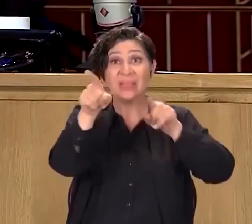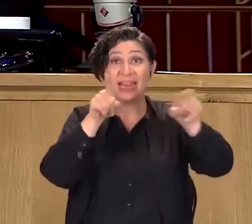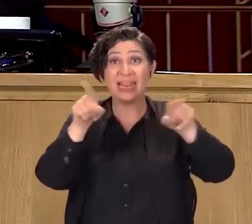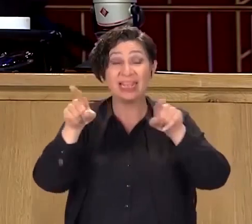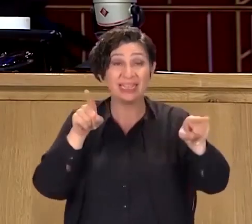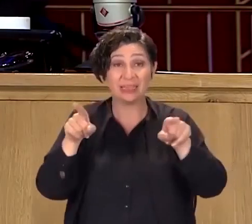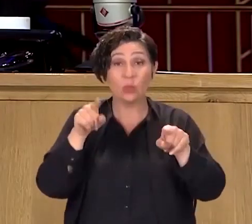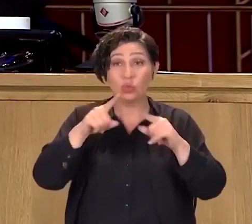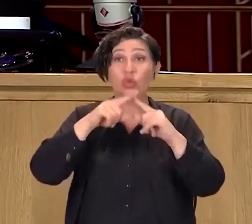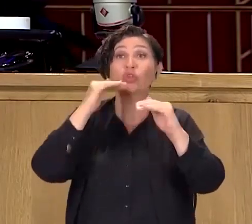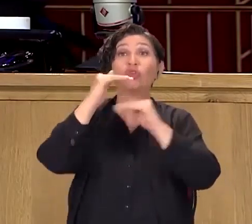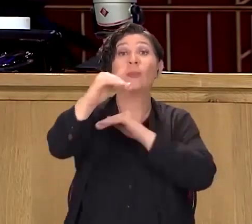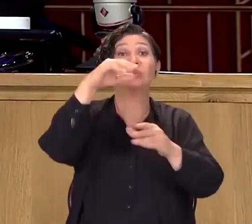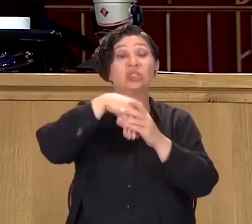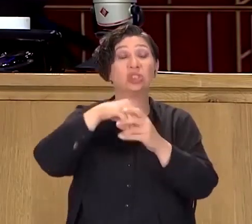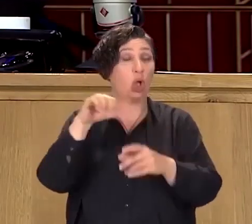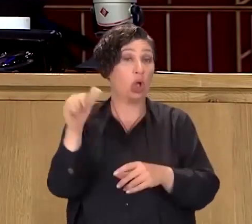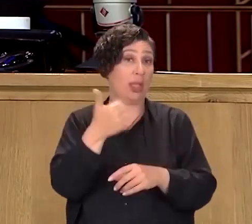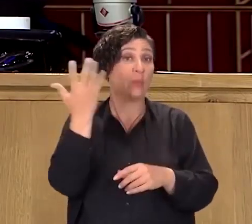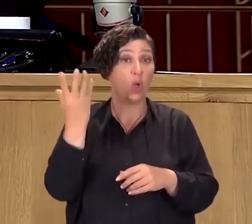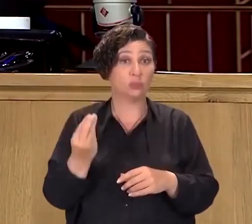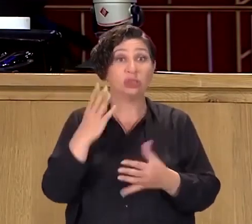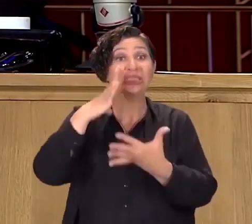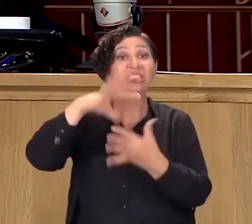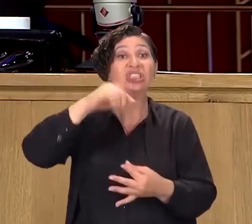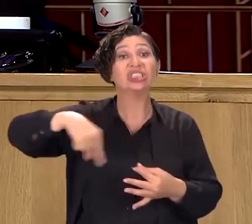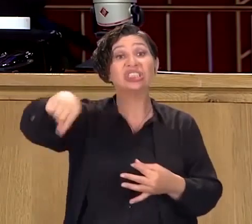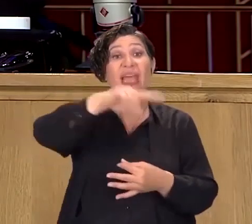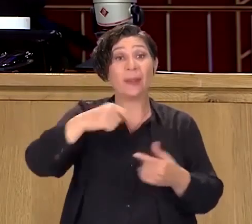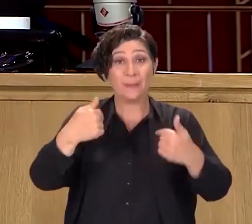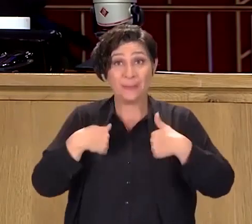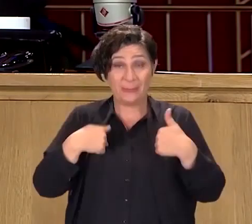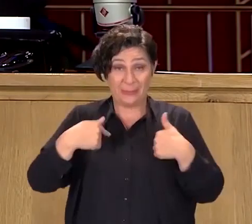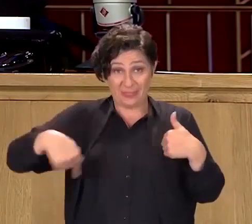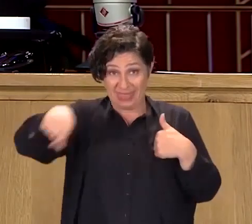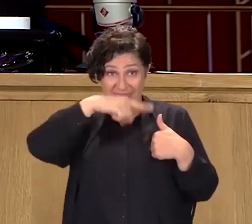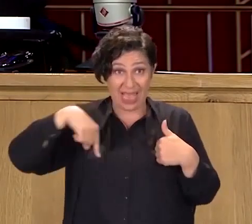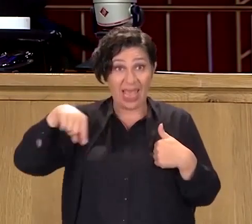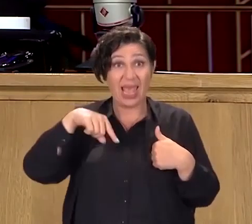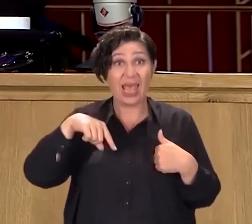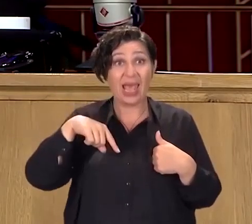birilerinin bu toplumda önemli olmuş kişilerin bize